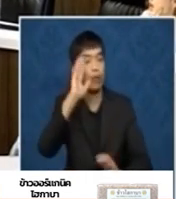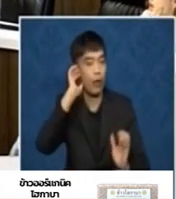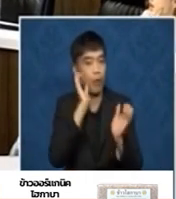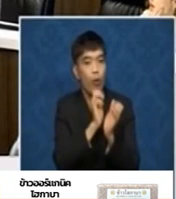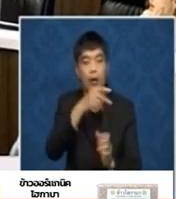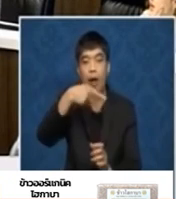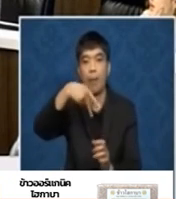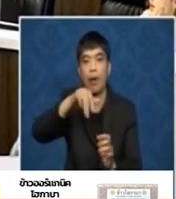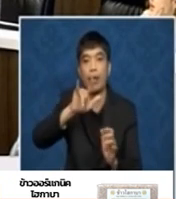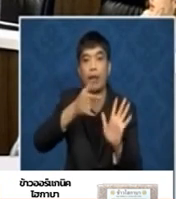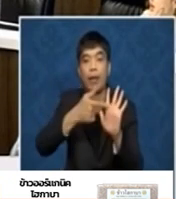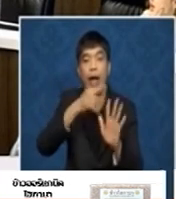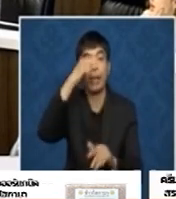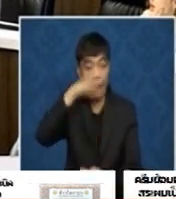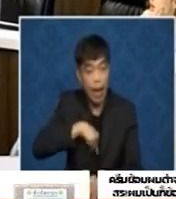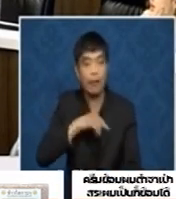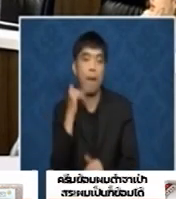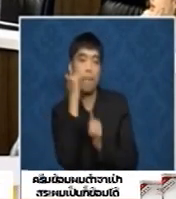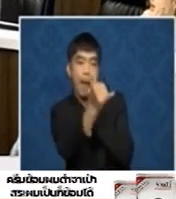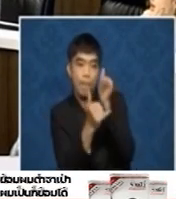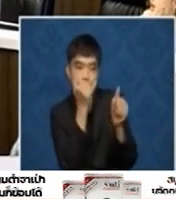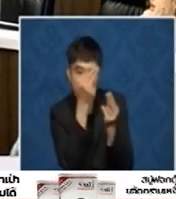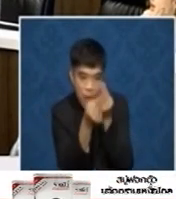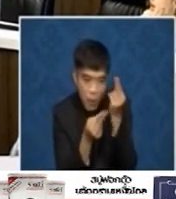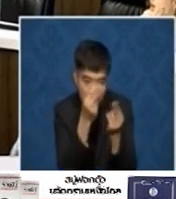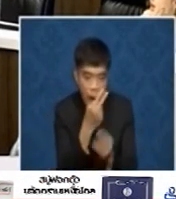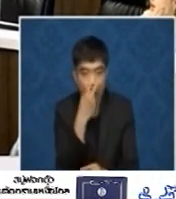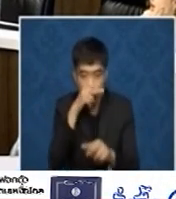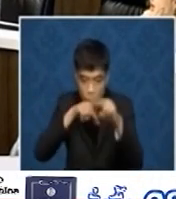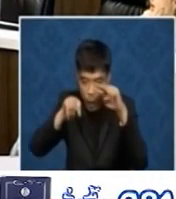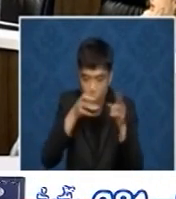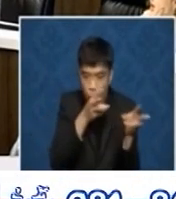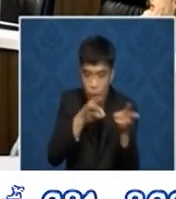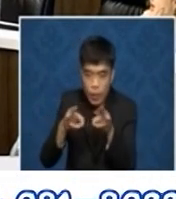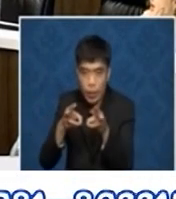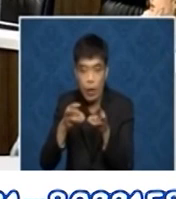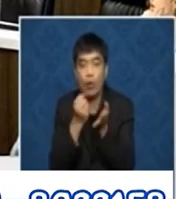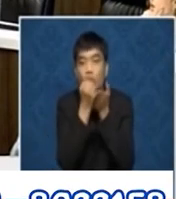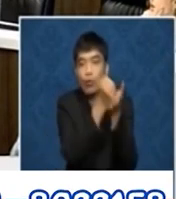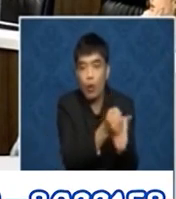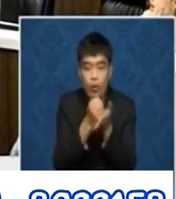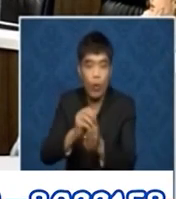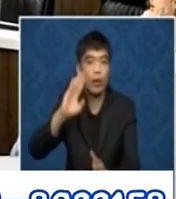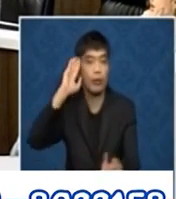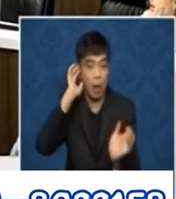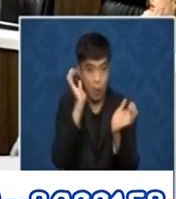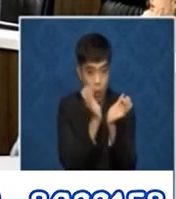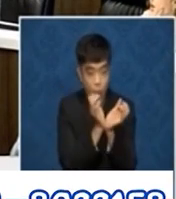ไทและหาทางนะครับดูแลคุณภาพชีวิตให้กับตำรวจชั้นผู้น้อยมาแ